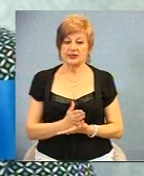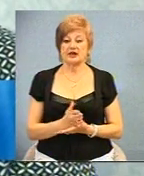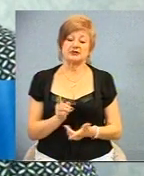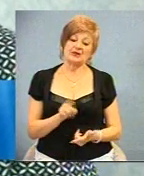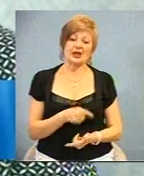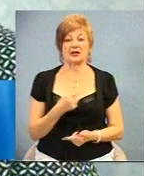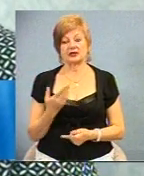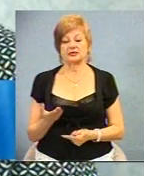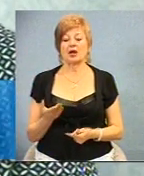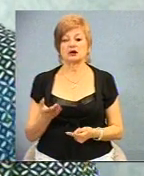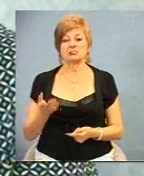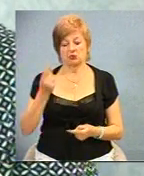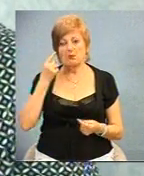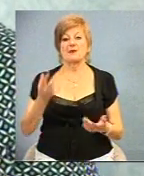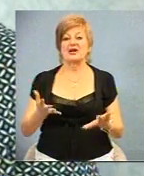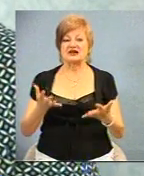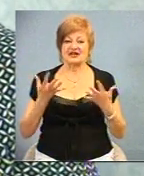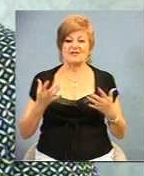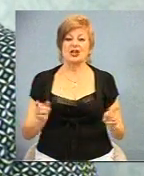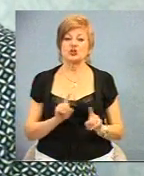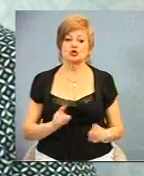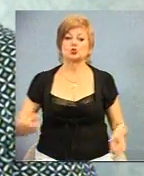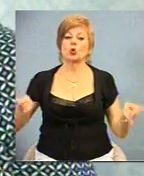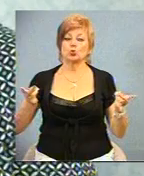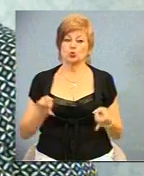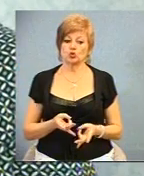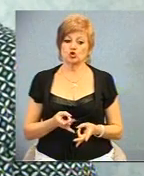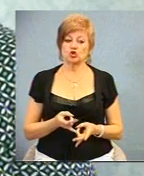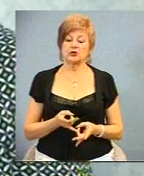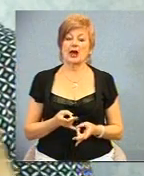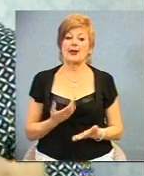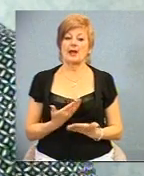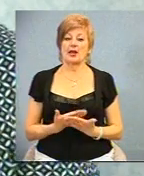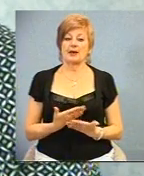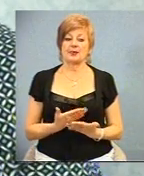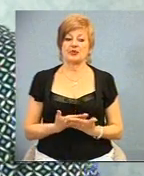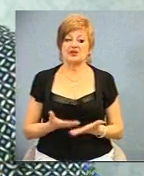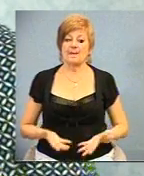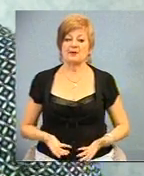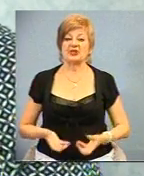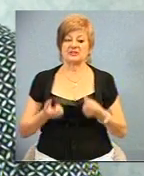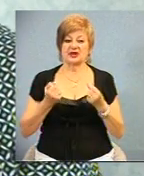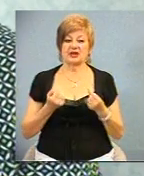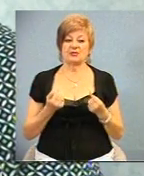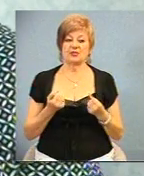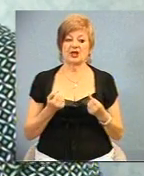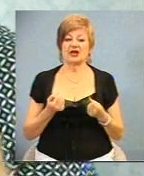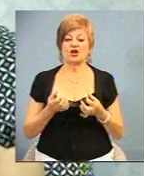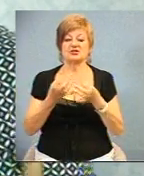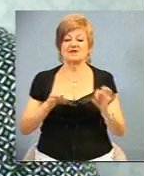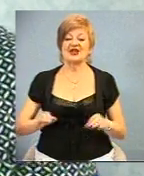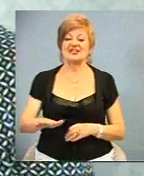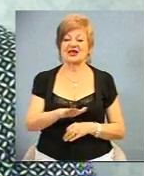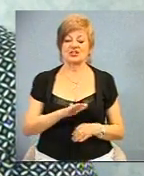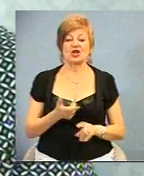інакше спільне уявлення в тому, що потрібно, скажімо, підтримувати звільнені території,